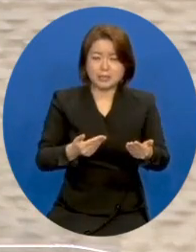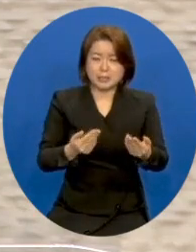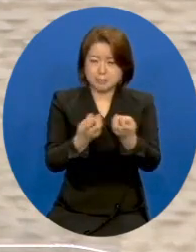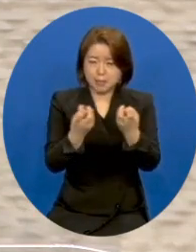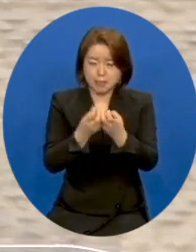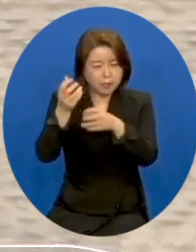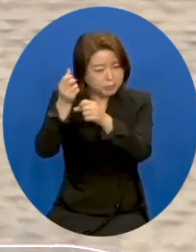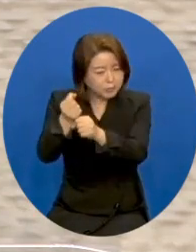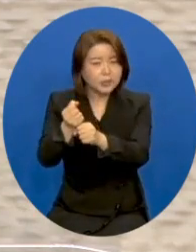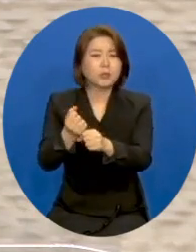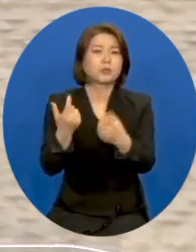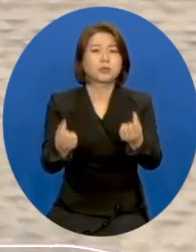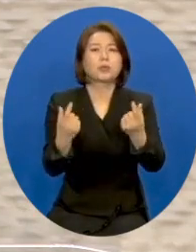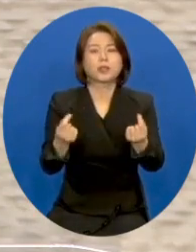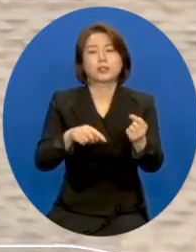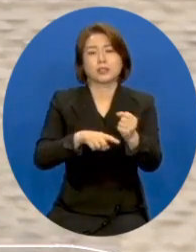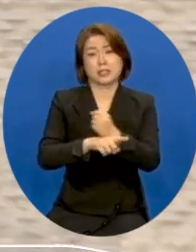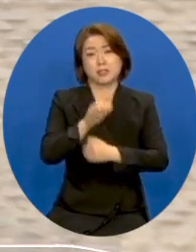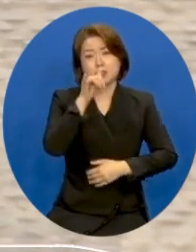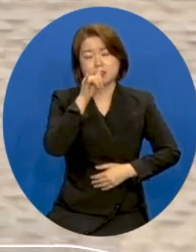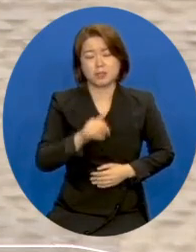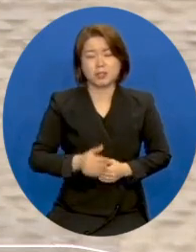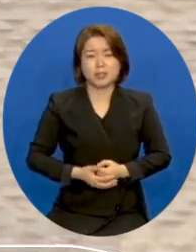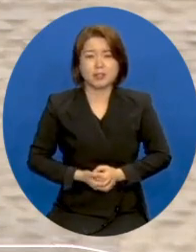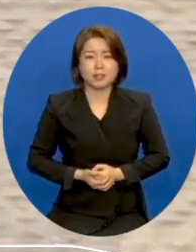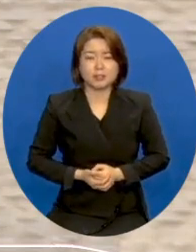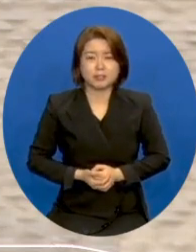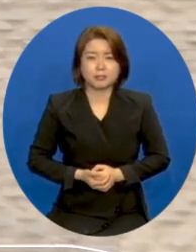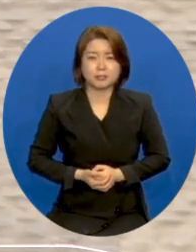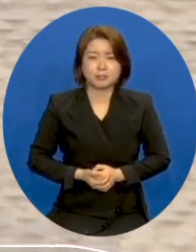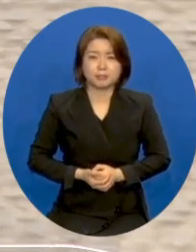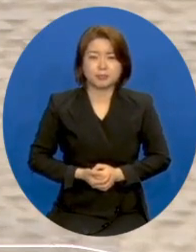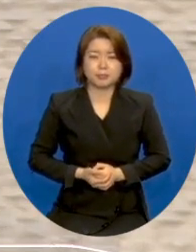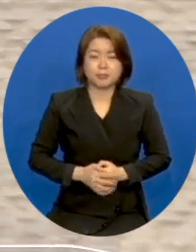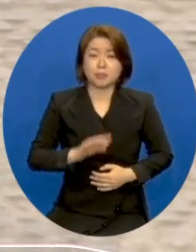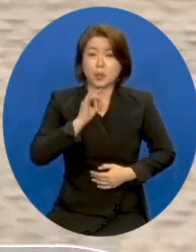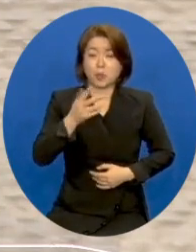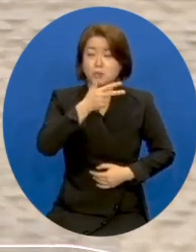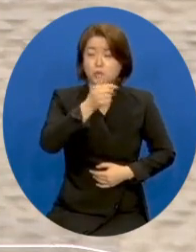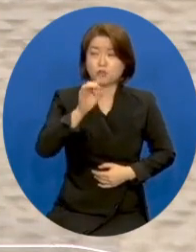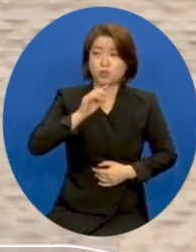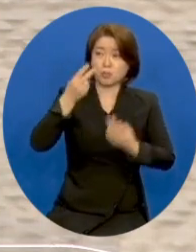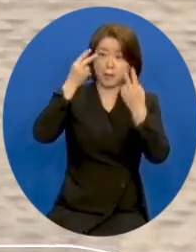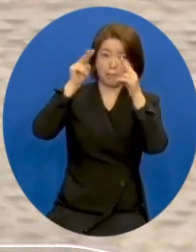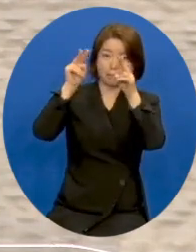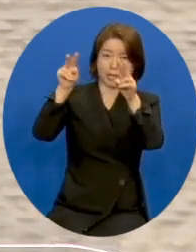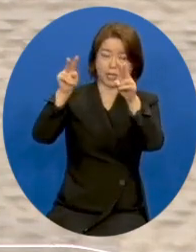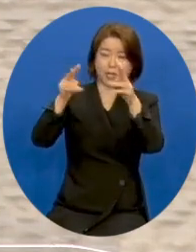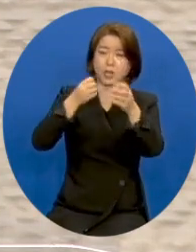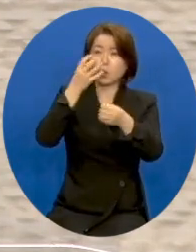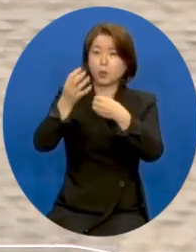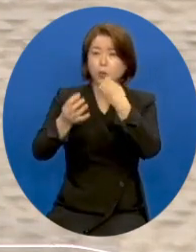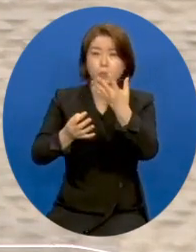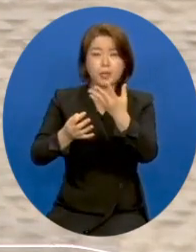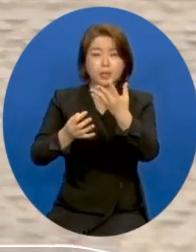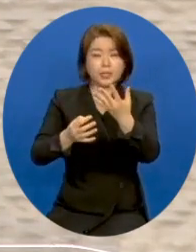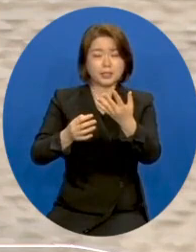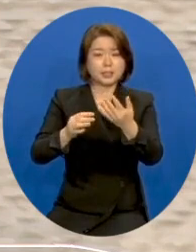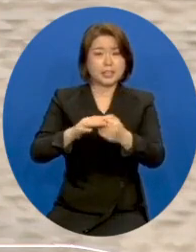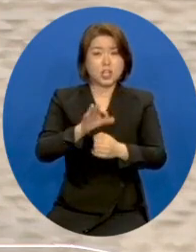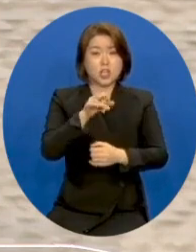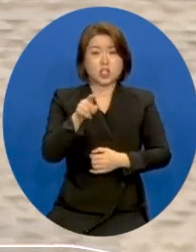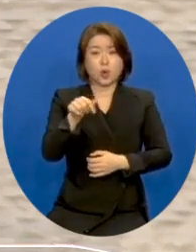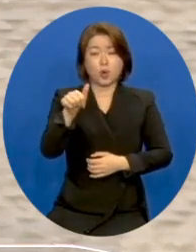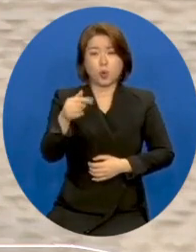붙잡았다 그런 의미이기도 합니다. 오직 주만 바라보겠다고 고백하는 여호사밧의